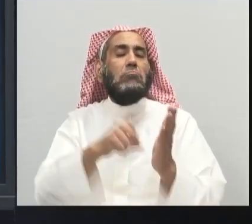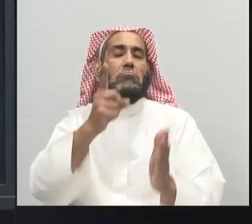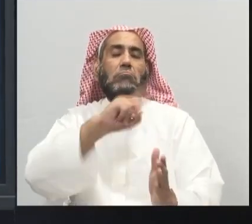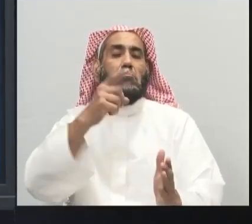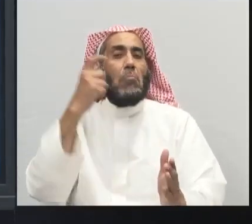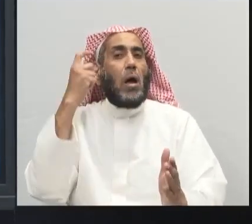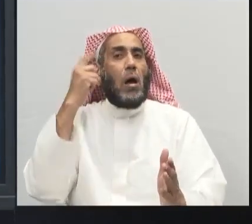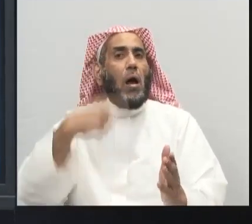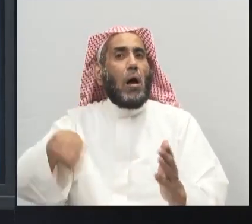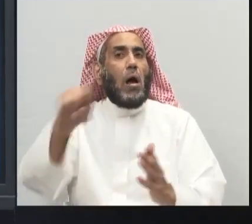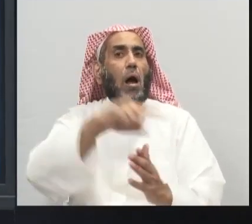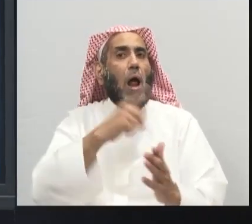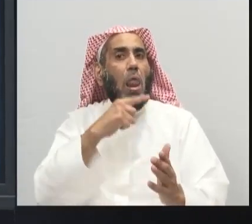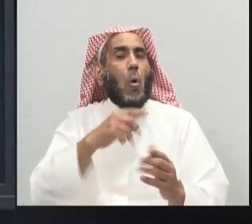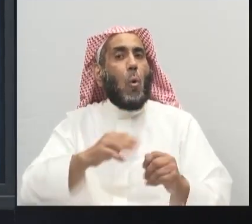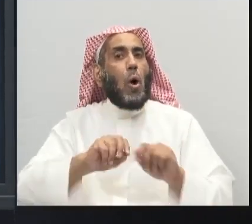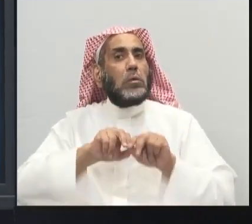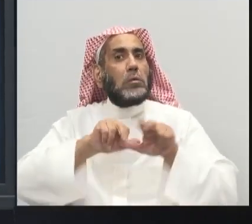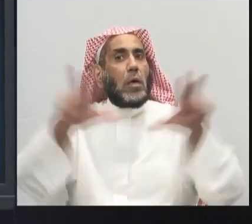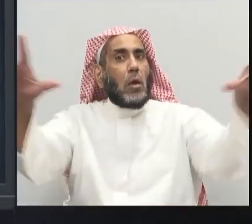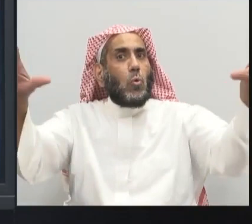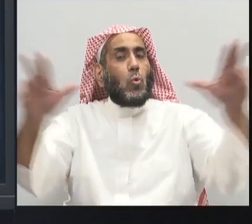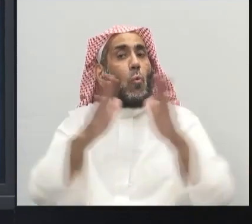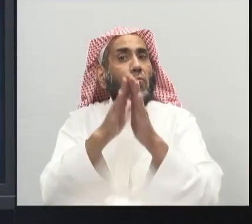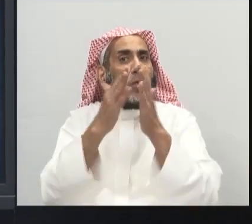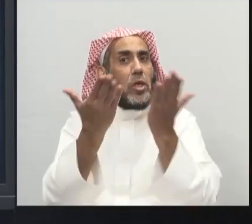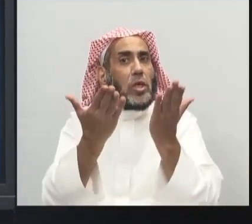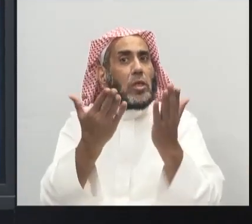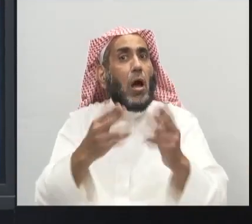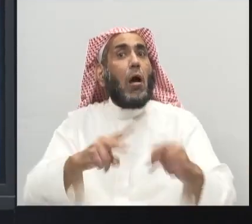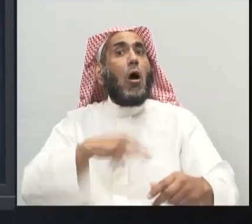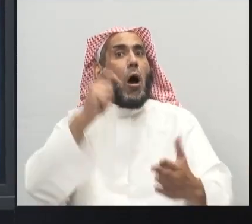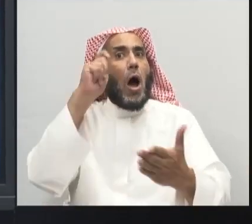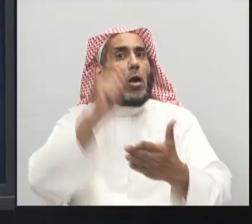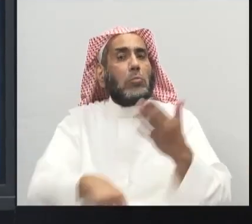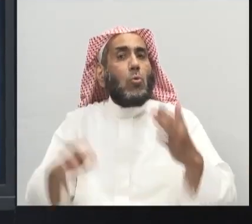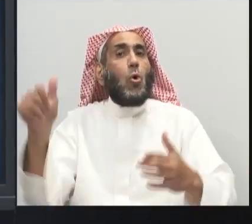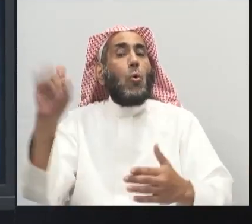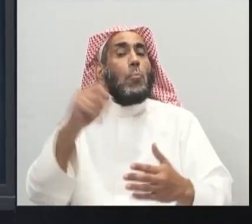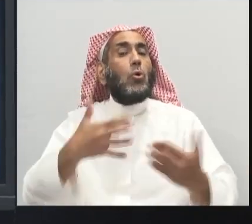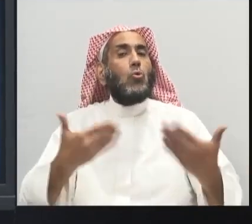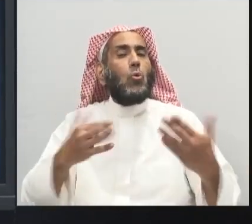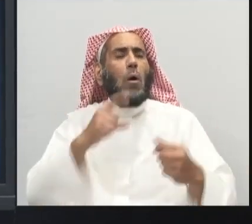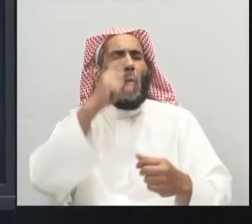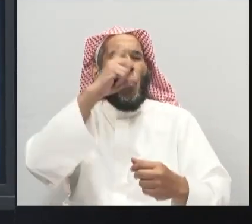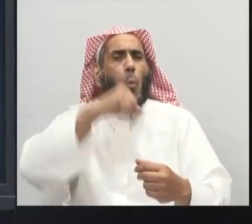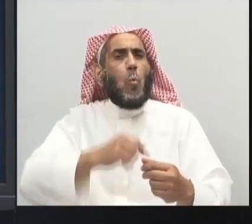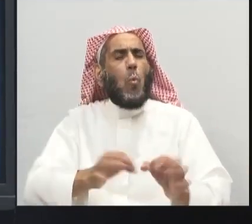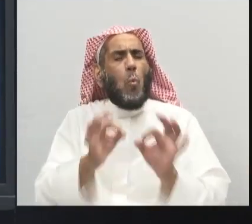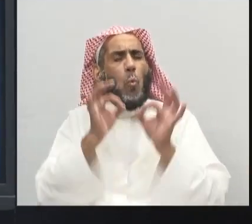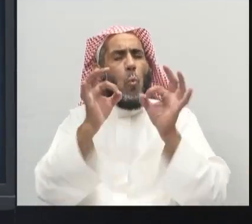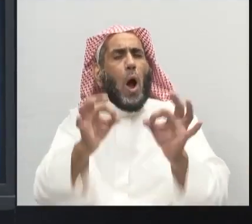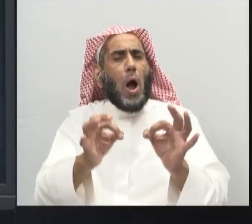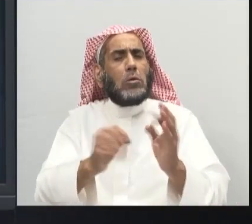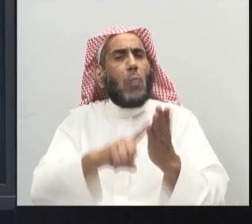ما دام انه قد صدر ونشر في الجريده الرسميه وهي جريده ام القرى فيكون نافذا هذا